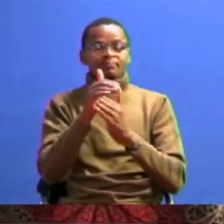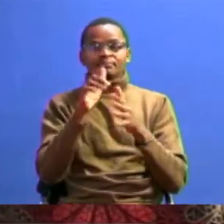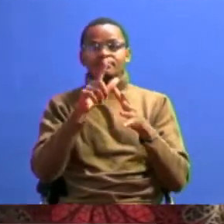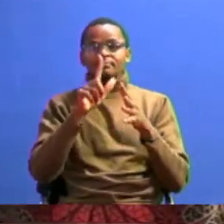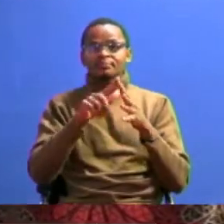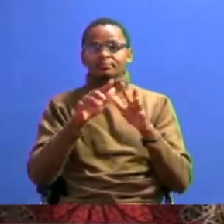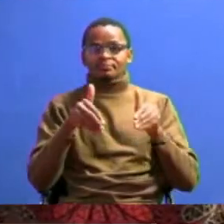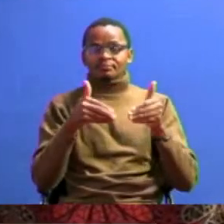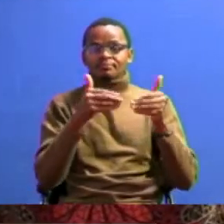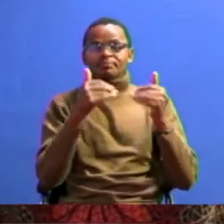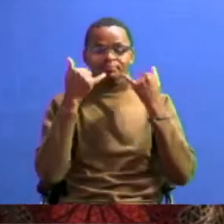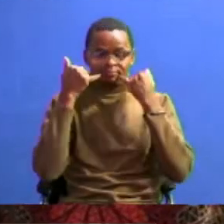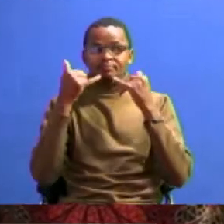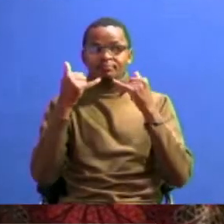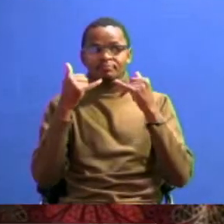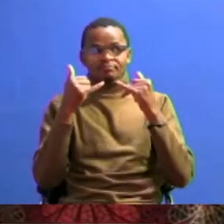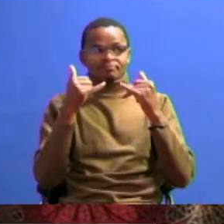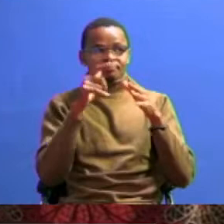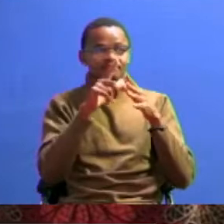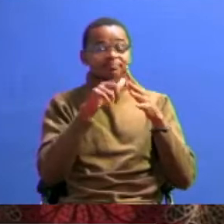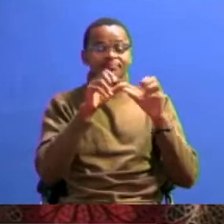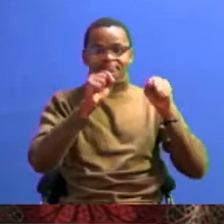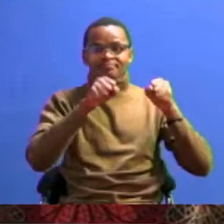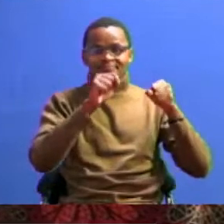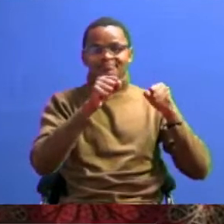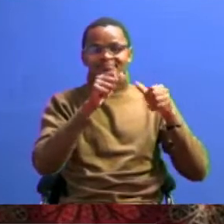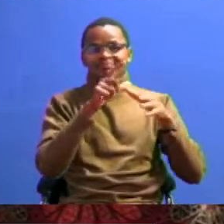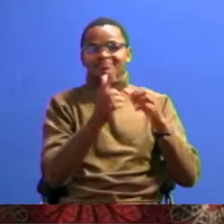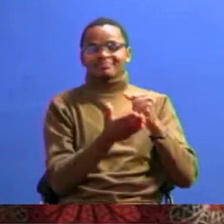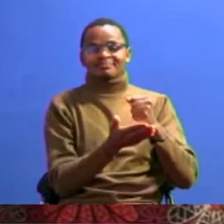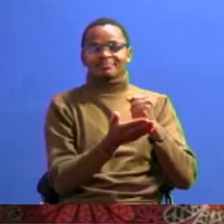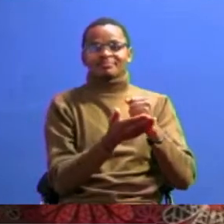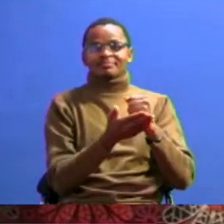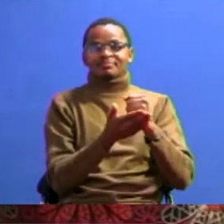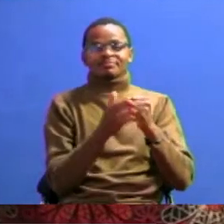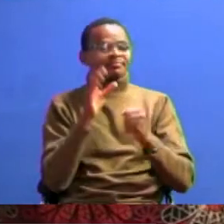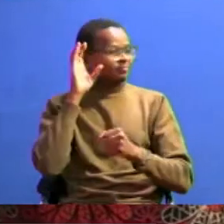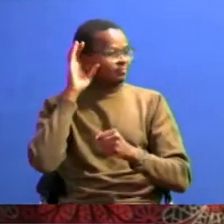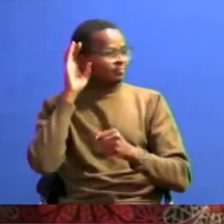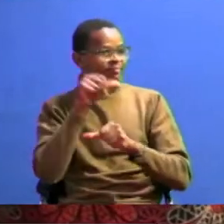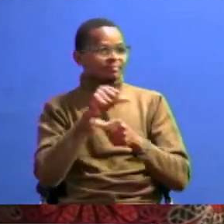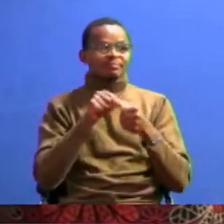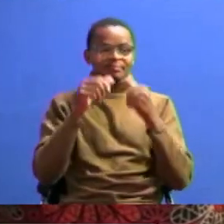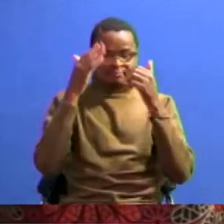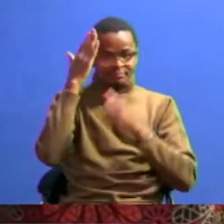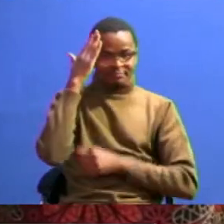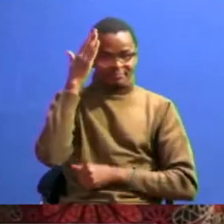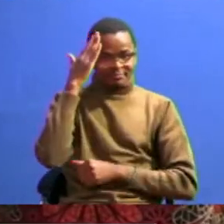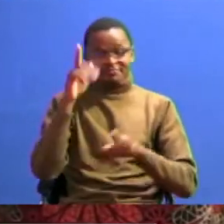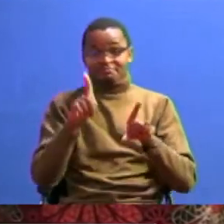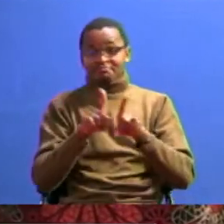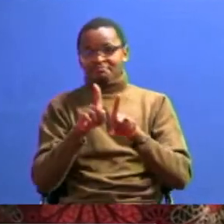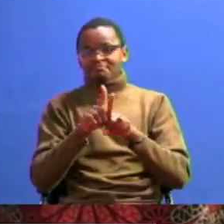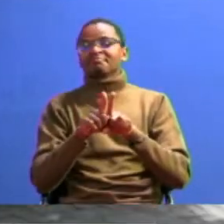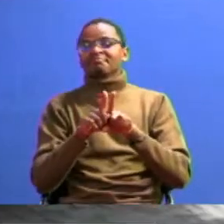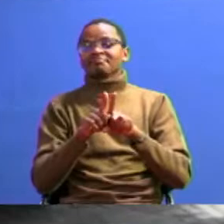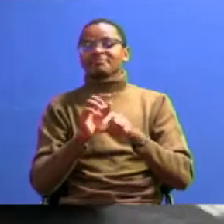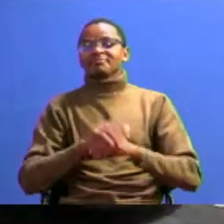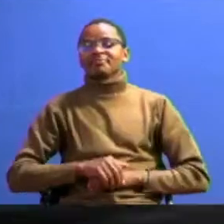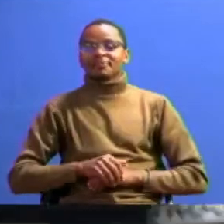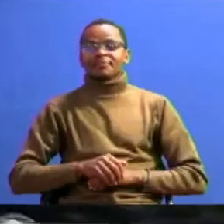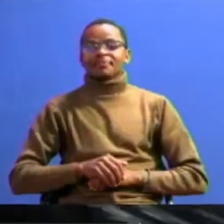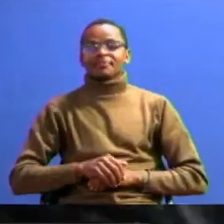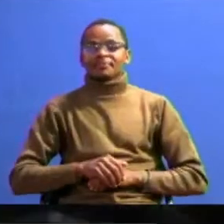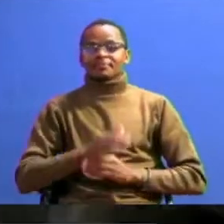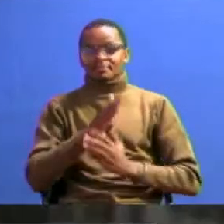kutoa ujumbe, na nafikiri mimi nimeweza kuwasaidia na wale ambao nimeyasikia toka hii mambo ijulikane, na hao wataendesha kutoka hapo.